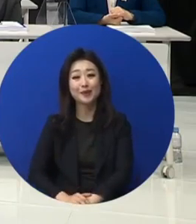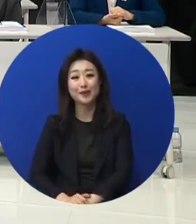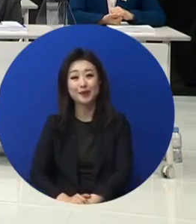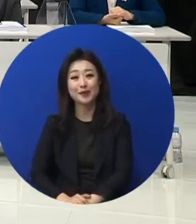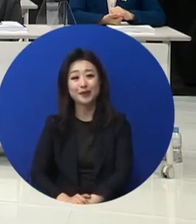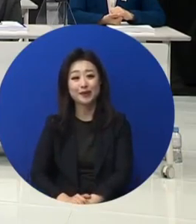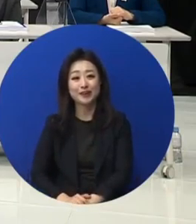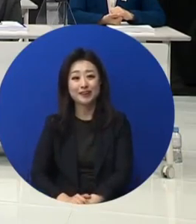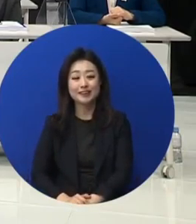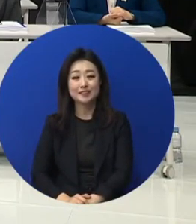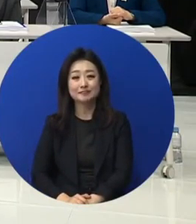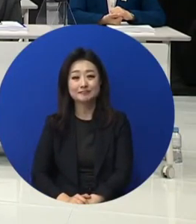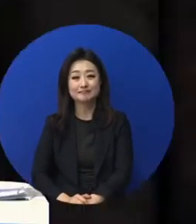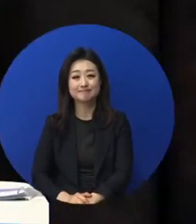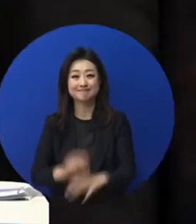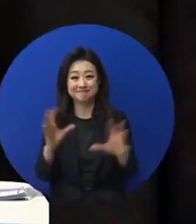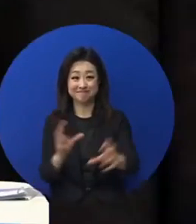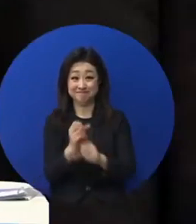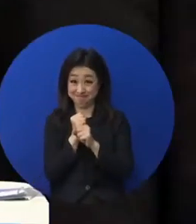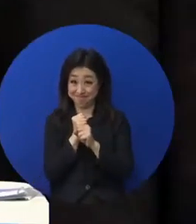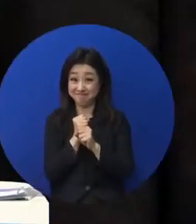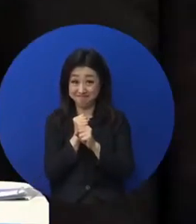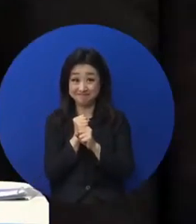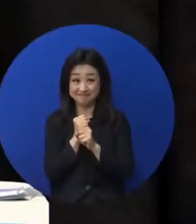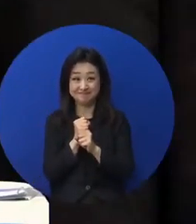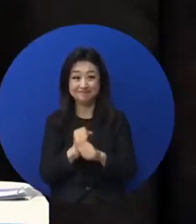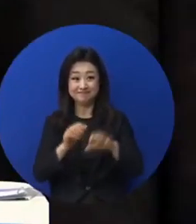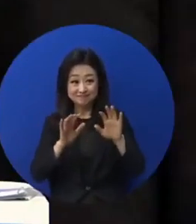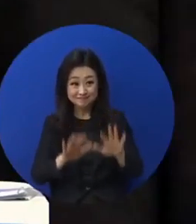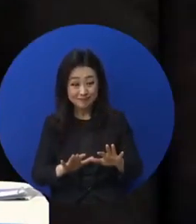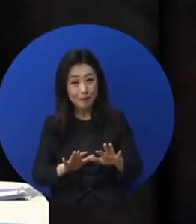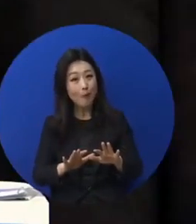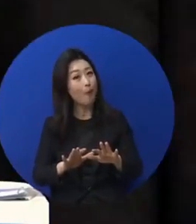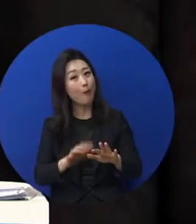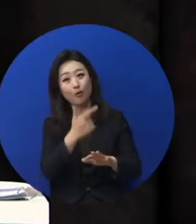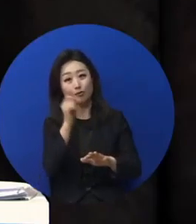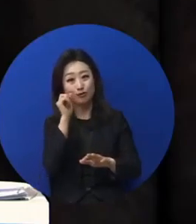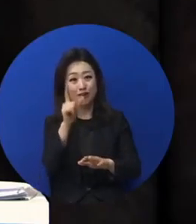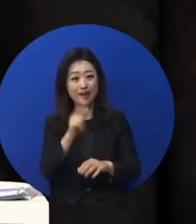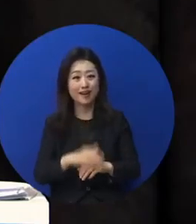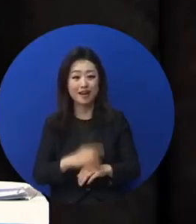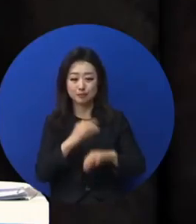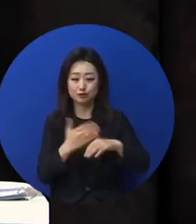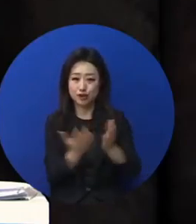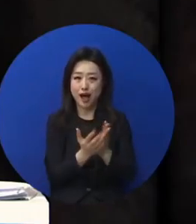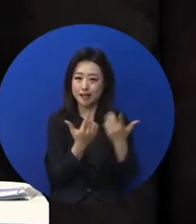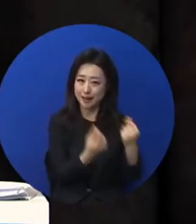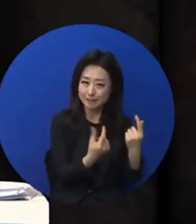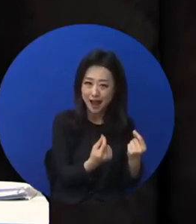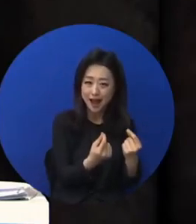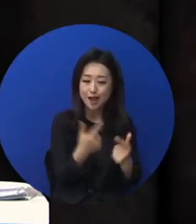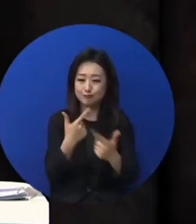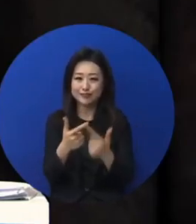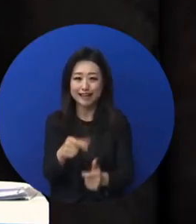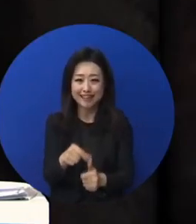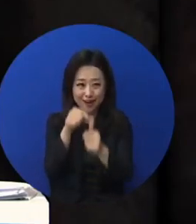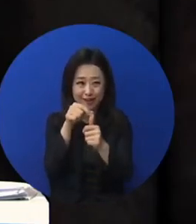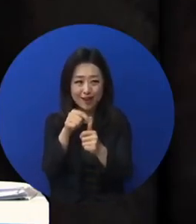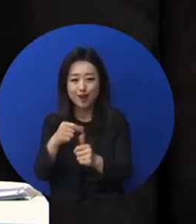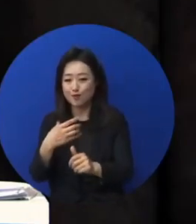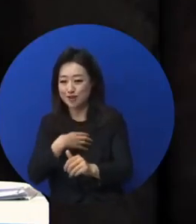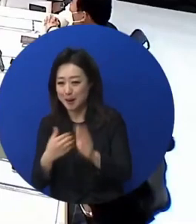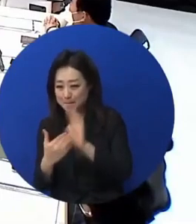이 정리를 할 때 보면 클로징이라는 멘트를 해야 되는데 오늘 답이 다 나왔어요. 가장 민주당다운 부산 살려낸 위기 맞고 기회